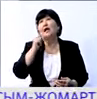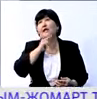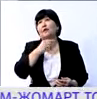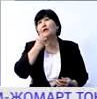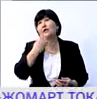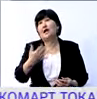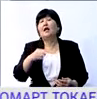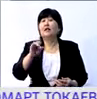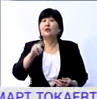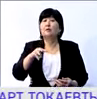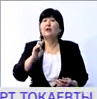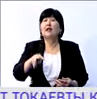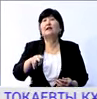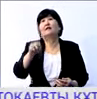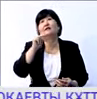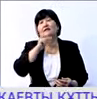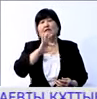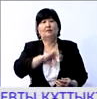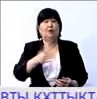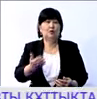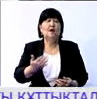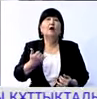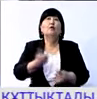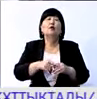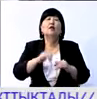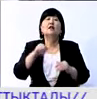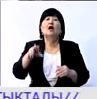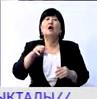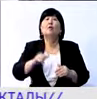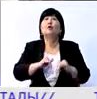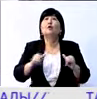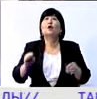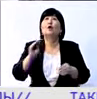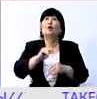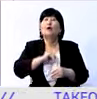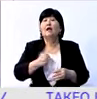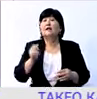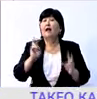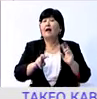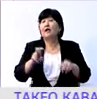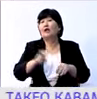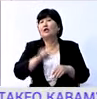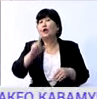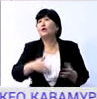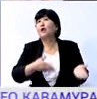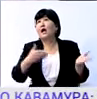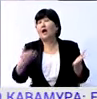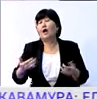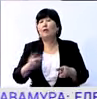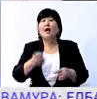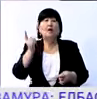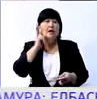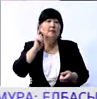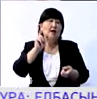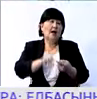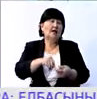жақсы. Терминалдың тиімділігі сол. Емдеу мекемесі Дамумет мобильді қосымшасымен жұмыс істейді. Емделушілер дәрігер қабылдауына мобильді қосымша